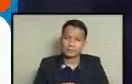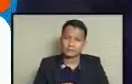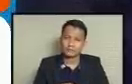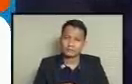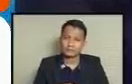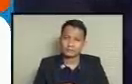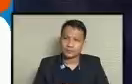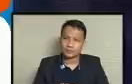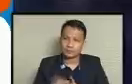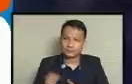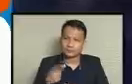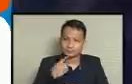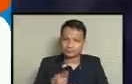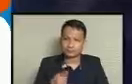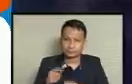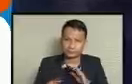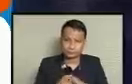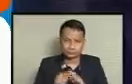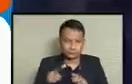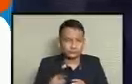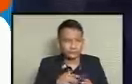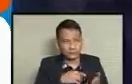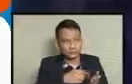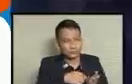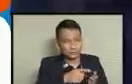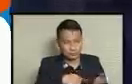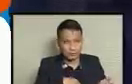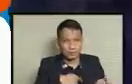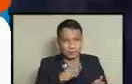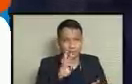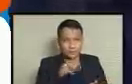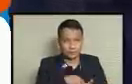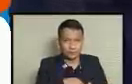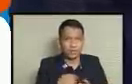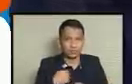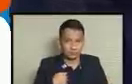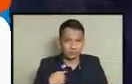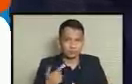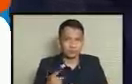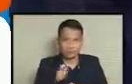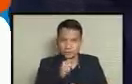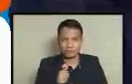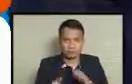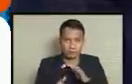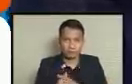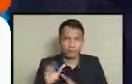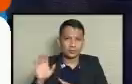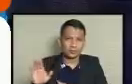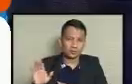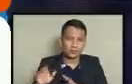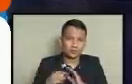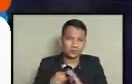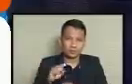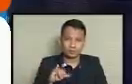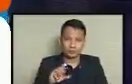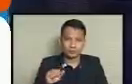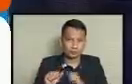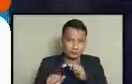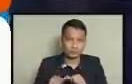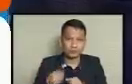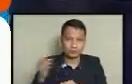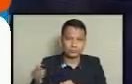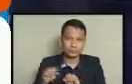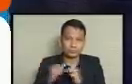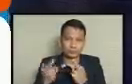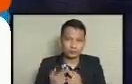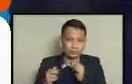Yung bang sasabihin po ng agency, magbayad ka ng 4,000, ako nang bahala, hindi mo na kailangan sumipot sa SOSHA, hindi mo na kailangan pa